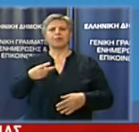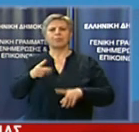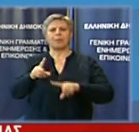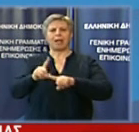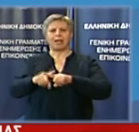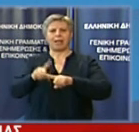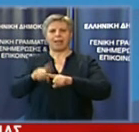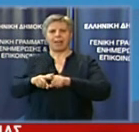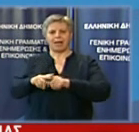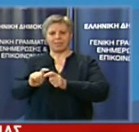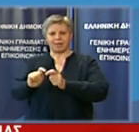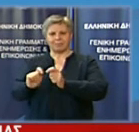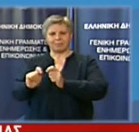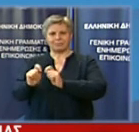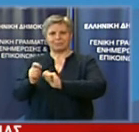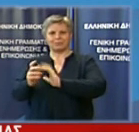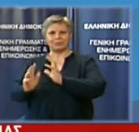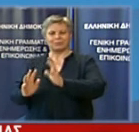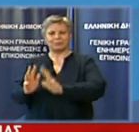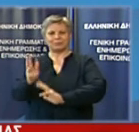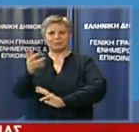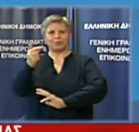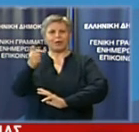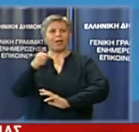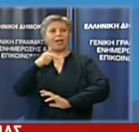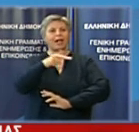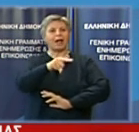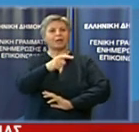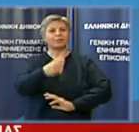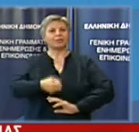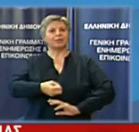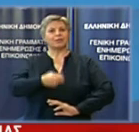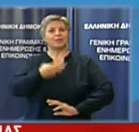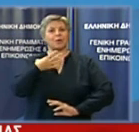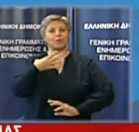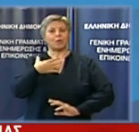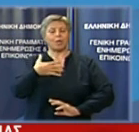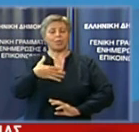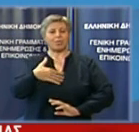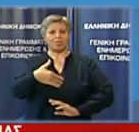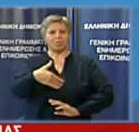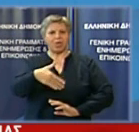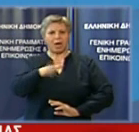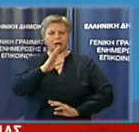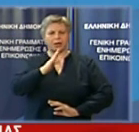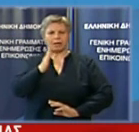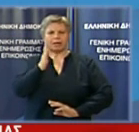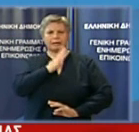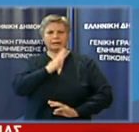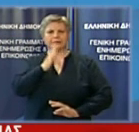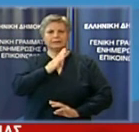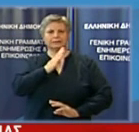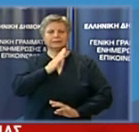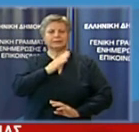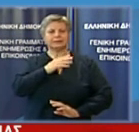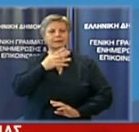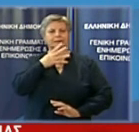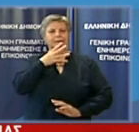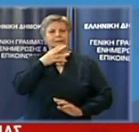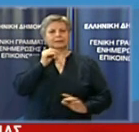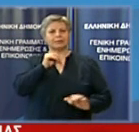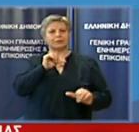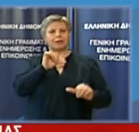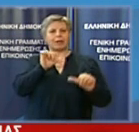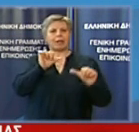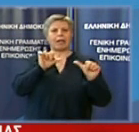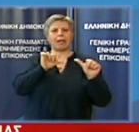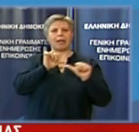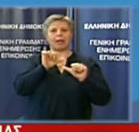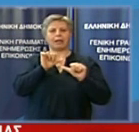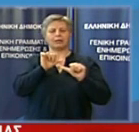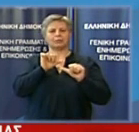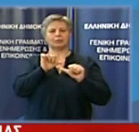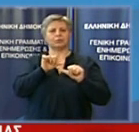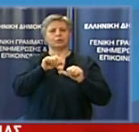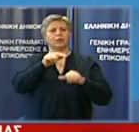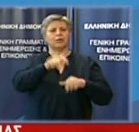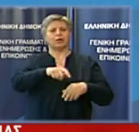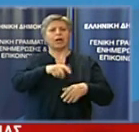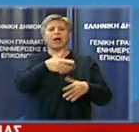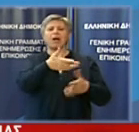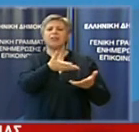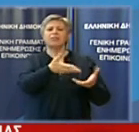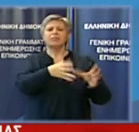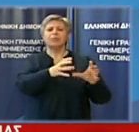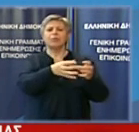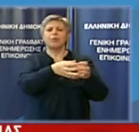εντελώς. Σας θυμίζω ότι μέχρι χθες ακούγαμε για τα σπίτια που βγαίνουν στο σφυρί, για